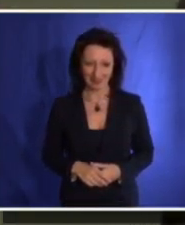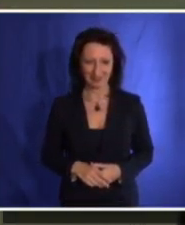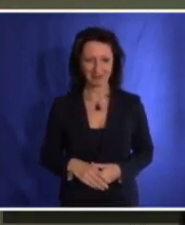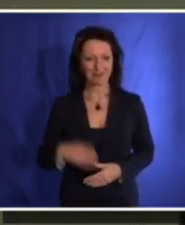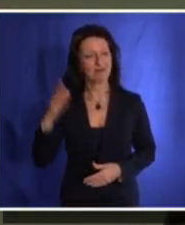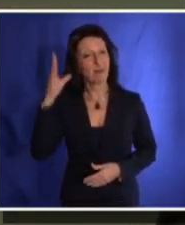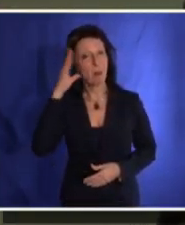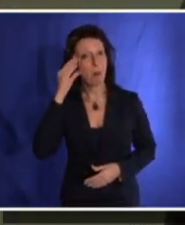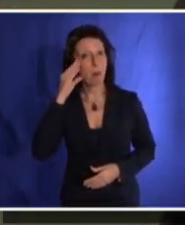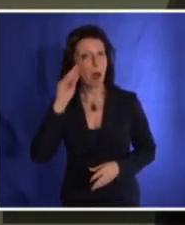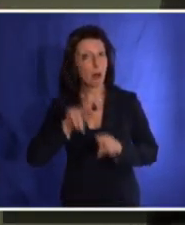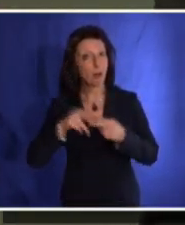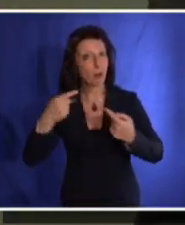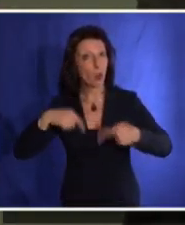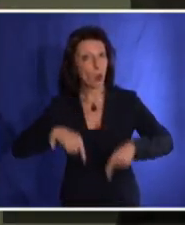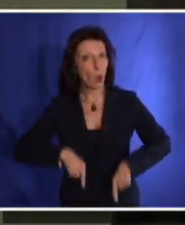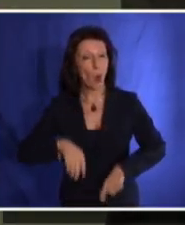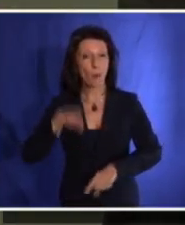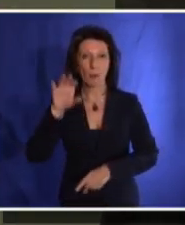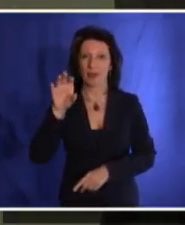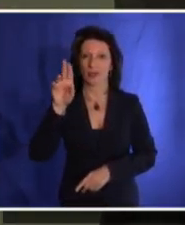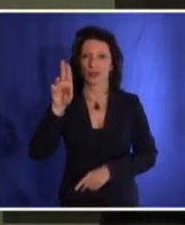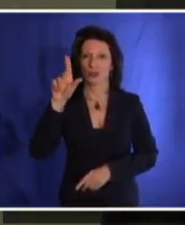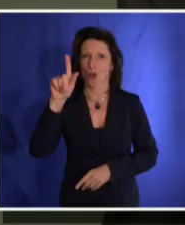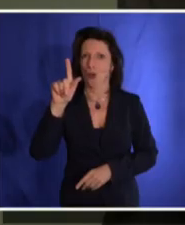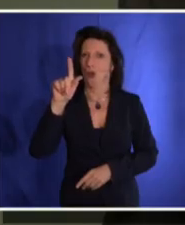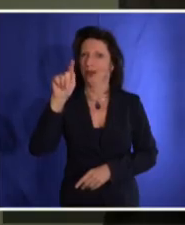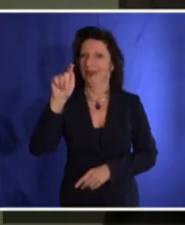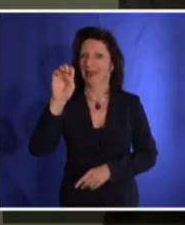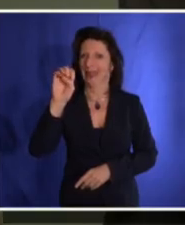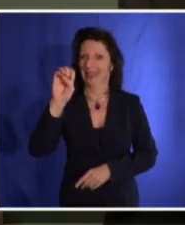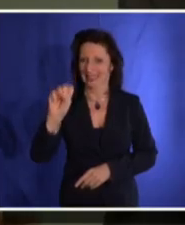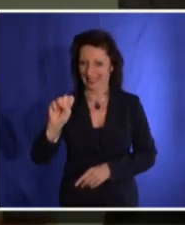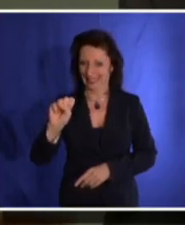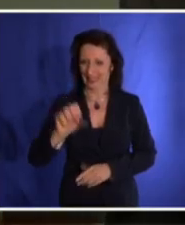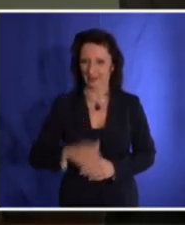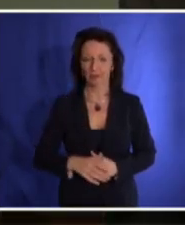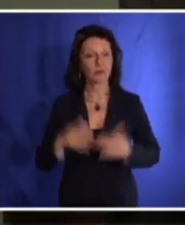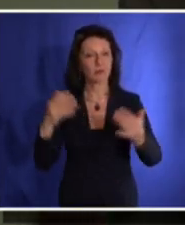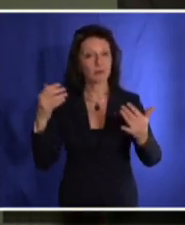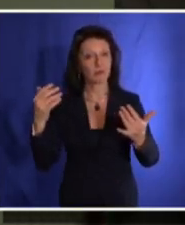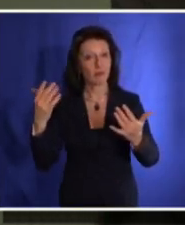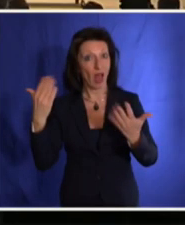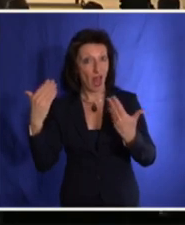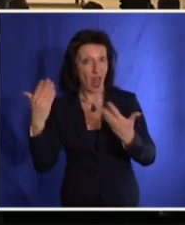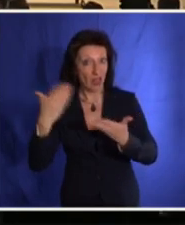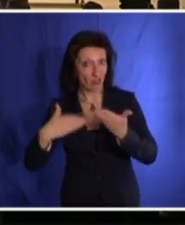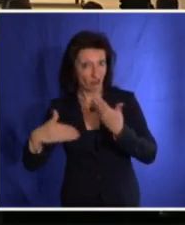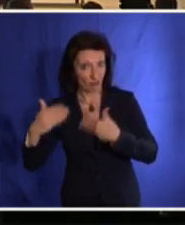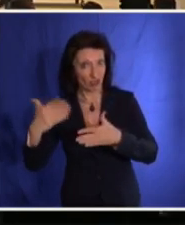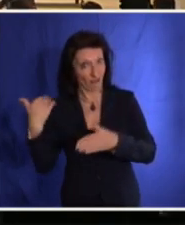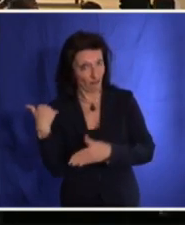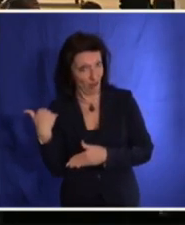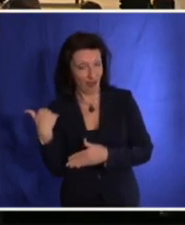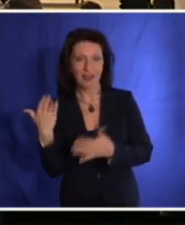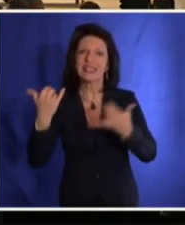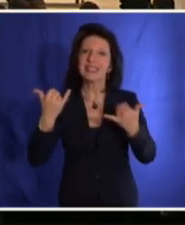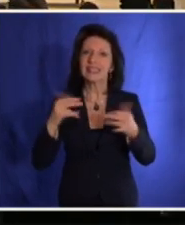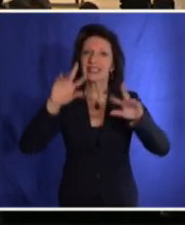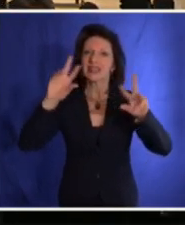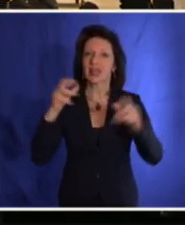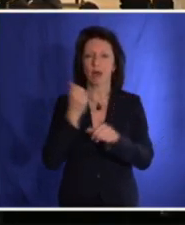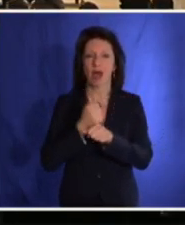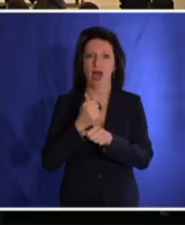Bauernbund Obmann Hermann Schultes für deine Ausführungen. Wir kommen von der Landwirtschaft zu den Arbeitnehmerinnen und